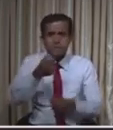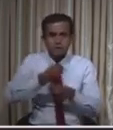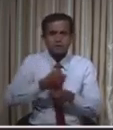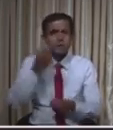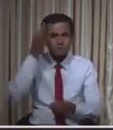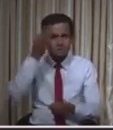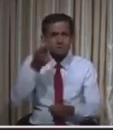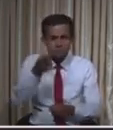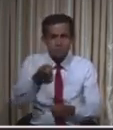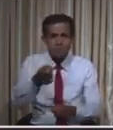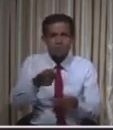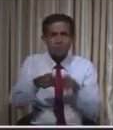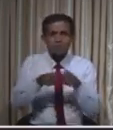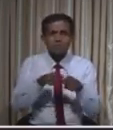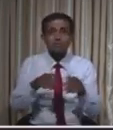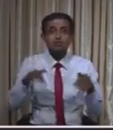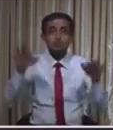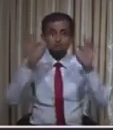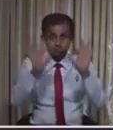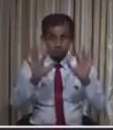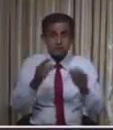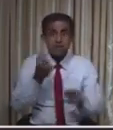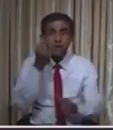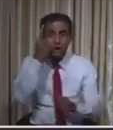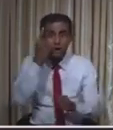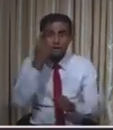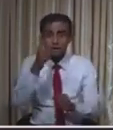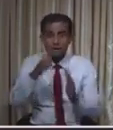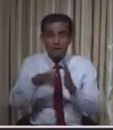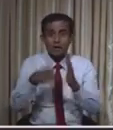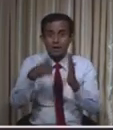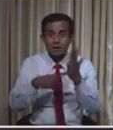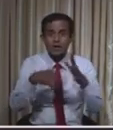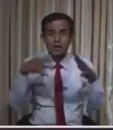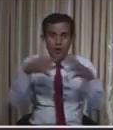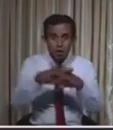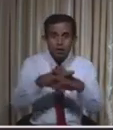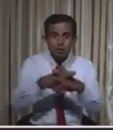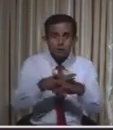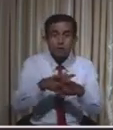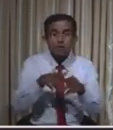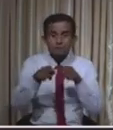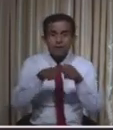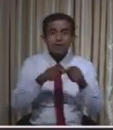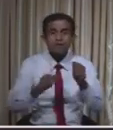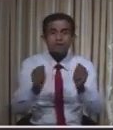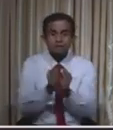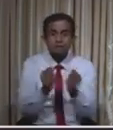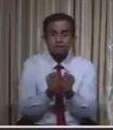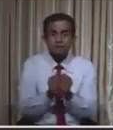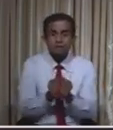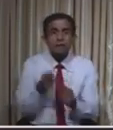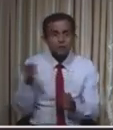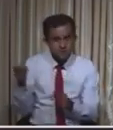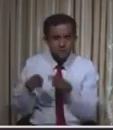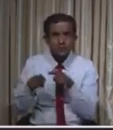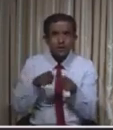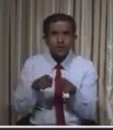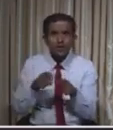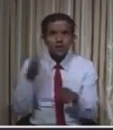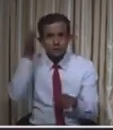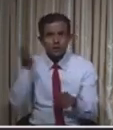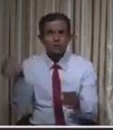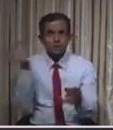පිස්සුද එතකොට මේ වගේ උතුම් සංකල්පයක් තියෙන මේ එක රටක එක නීතියක් වගේ දැන් ඒ වගේ ක්‍රියාන්විතයකට මේ වගේ පිස්සු